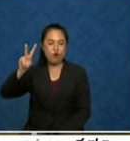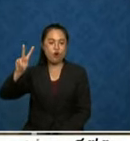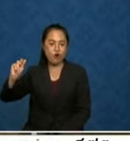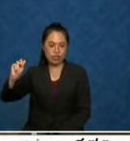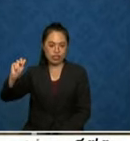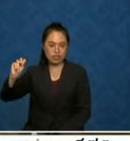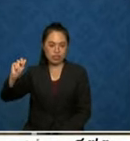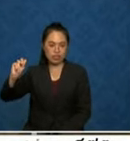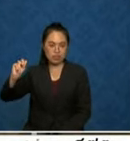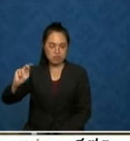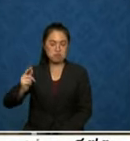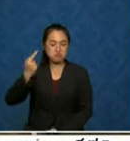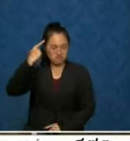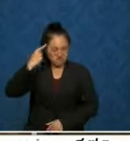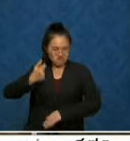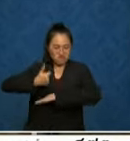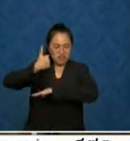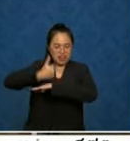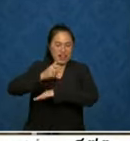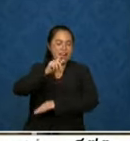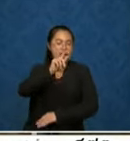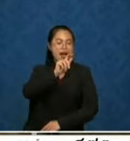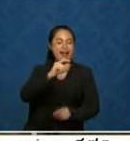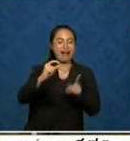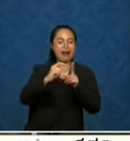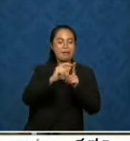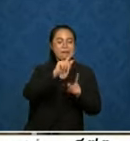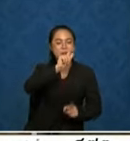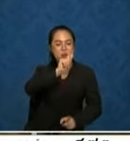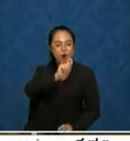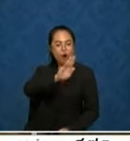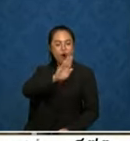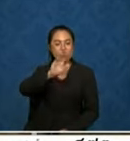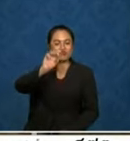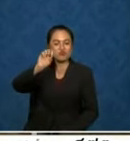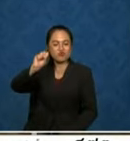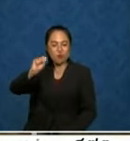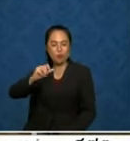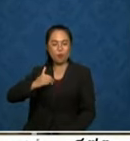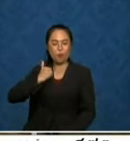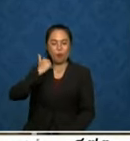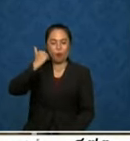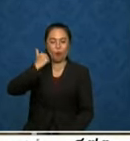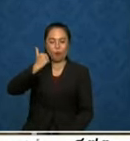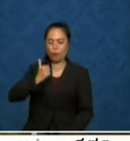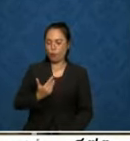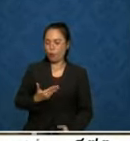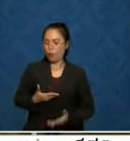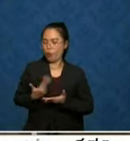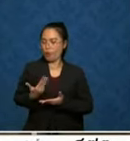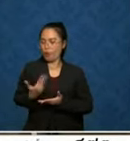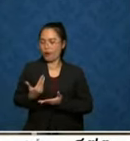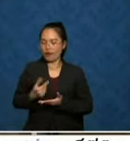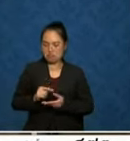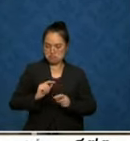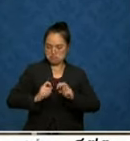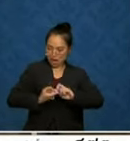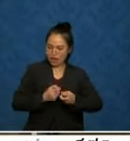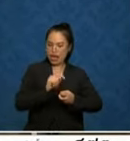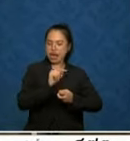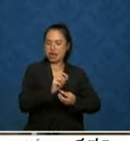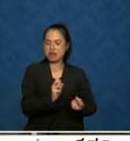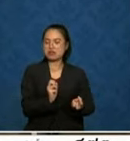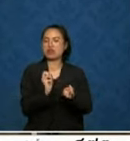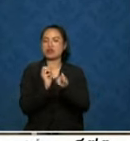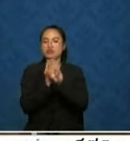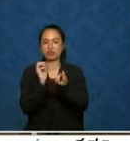ำว่าไอ้พวกบิ๊กบอสบอสไอ้พวกอวดเศรษฐีต่างๆที่มันเป็นต้นต่อปัญหาทำให้สภาผู้แทนราษฎร